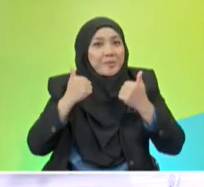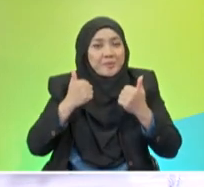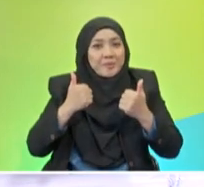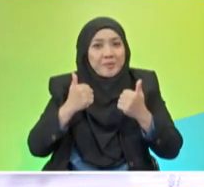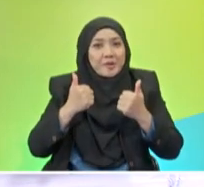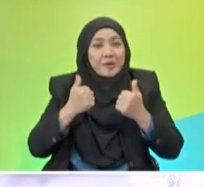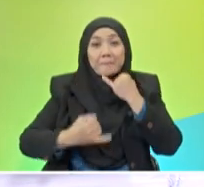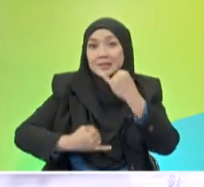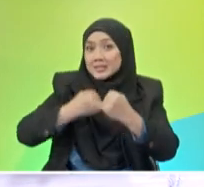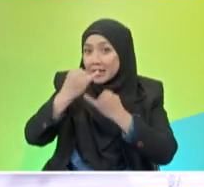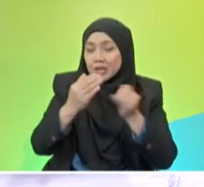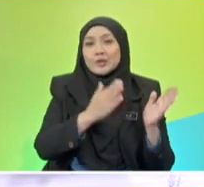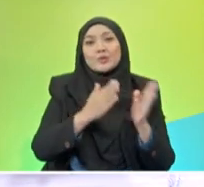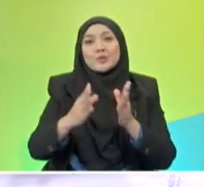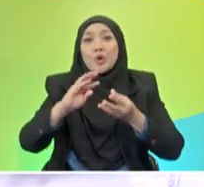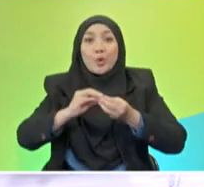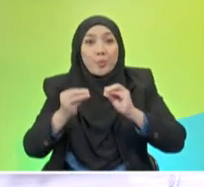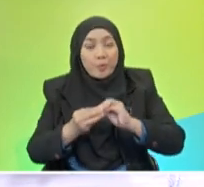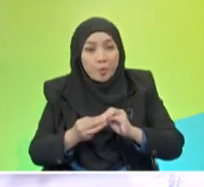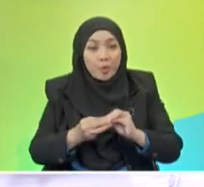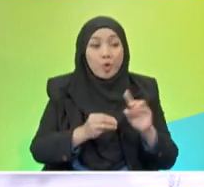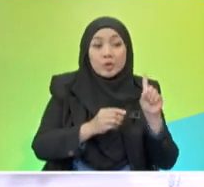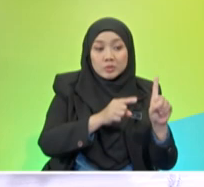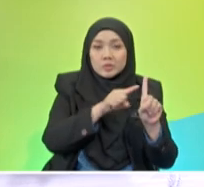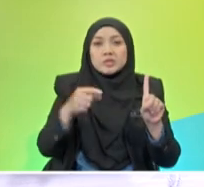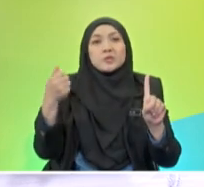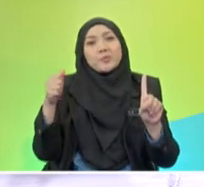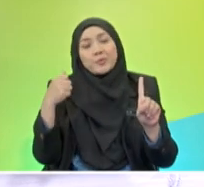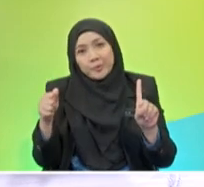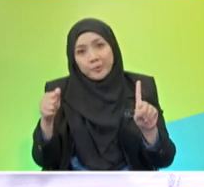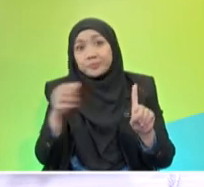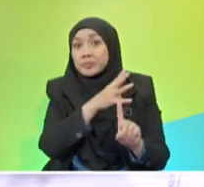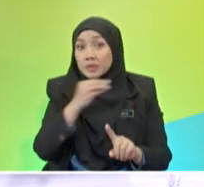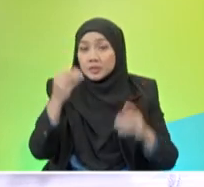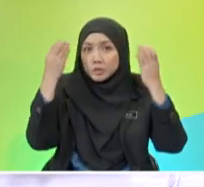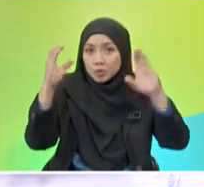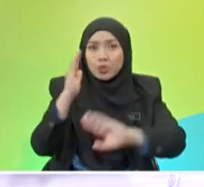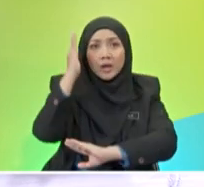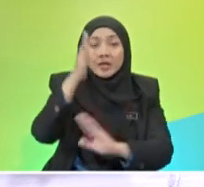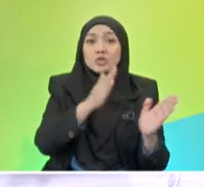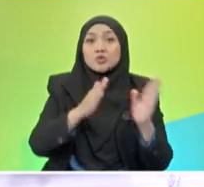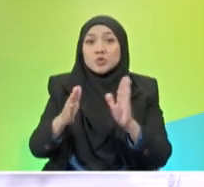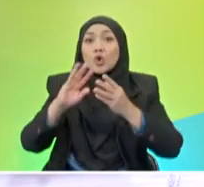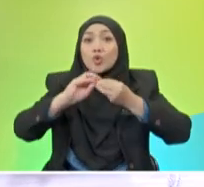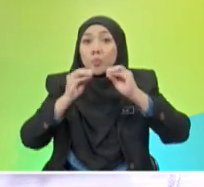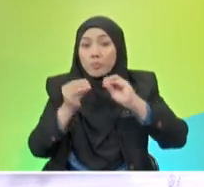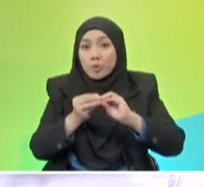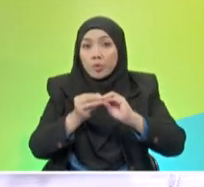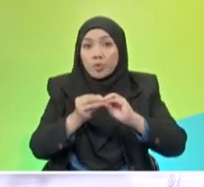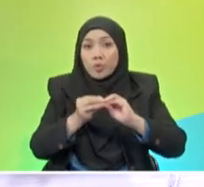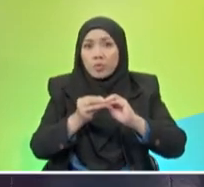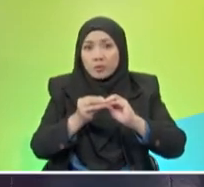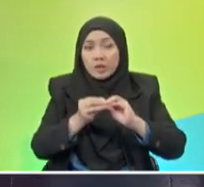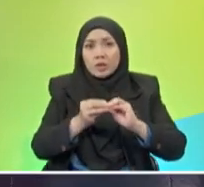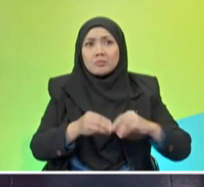saya pula, Cikgu akan susun pula untuk Ifah kembali semula ke tangga yang seterusnya. Dia okay. perlu melalui tangga